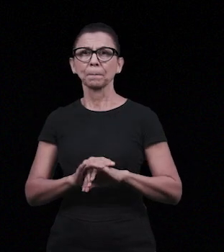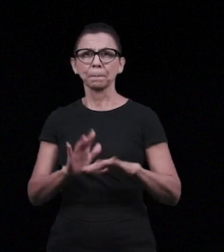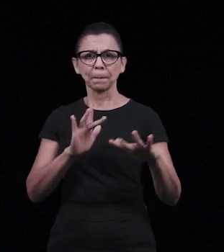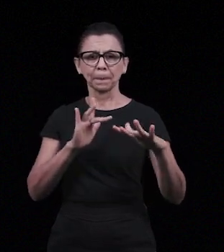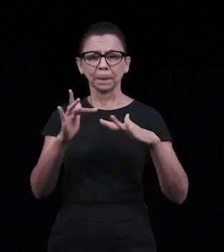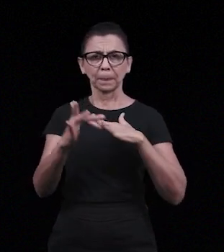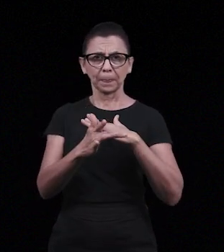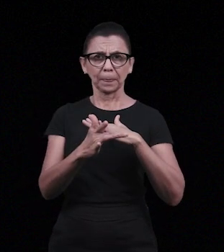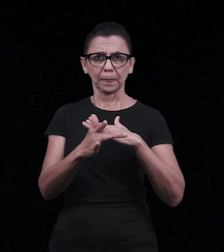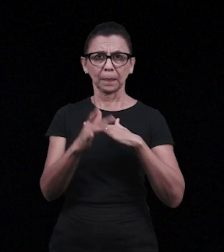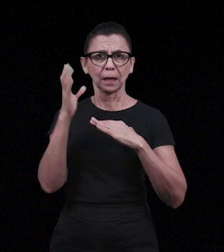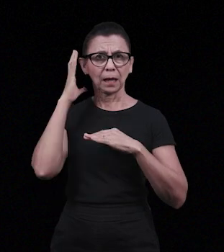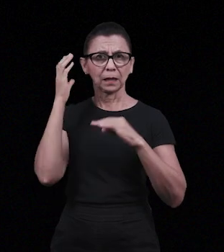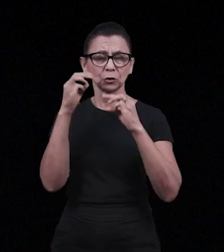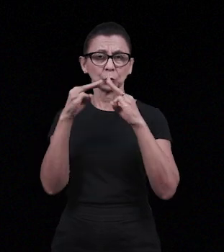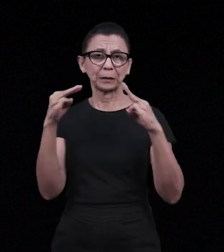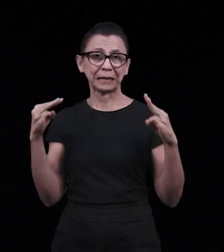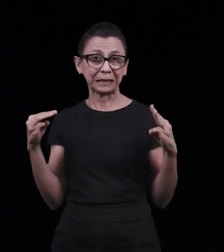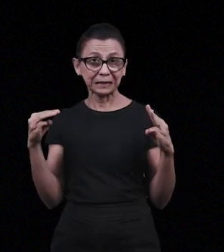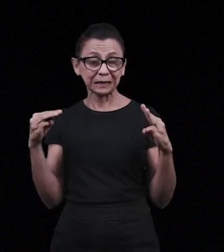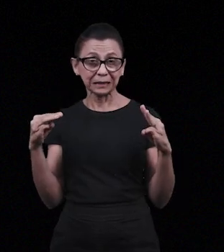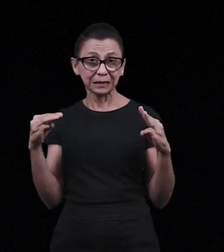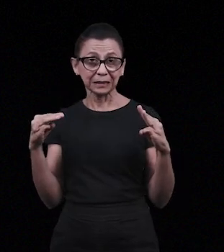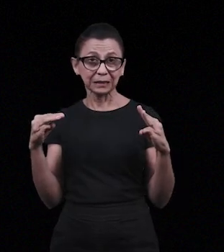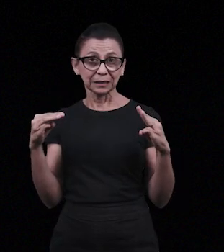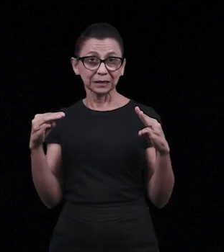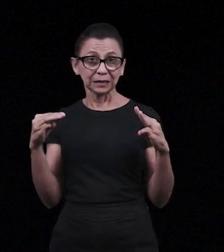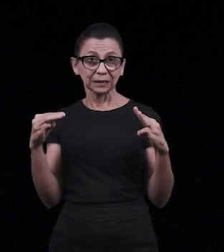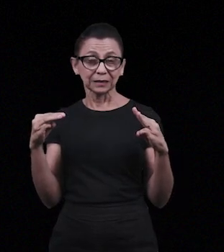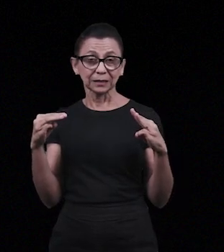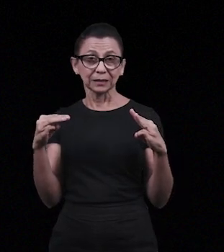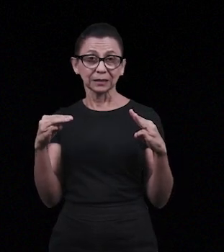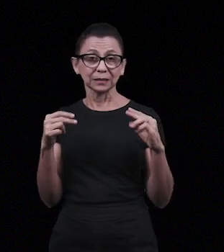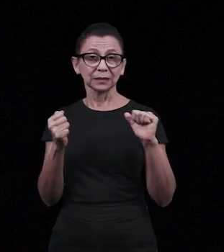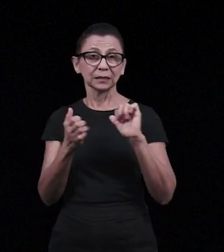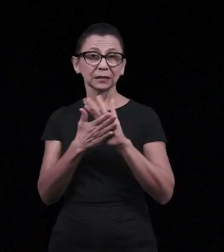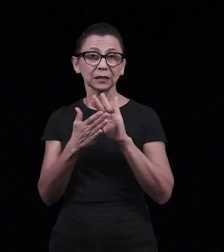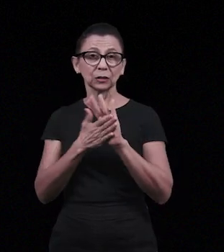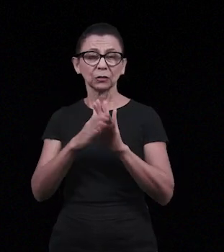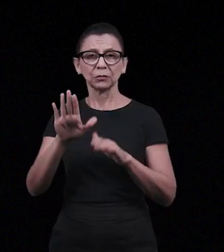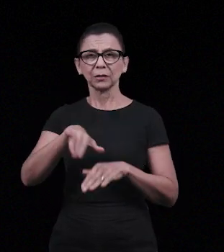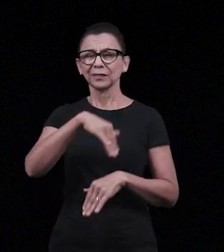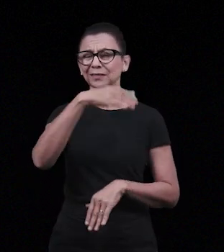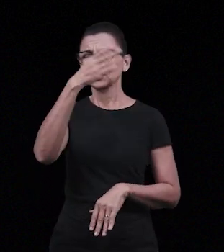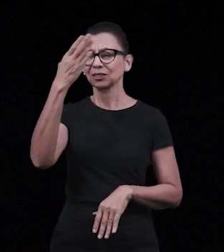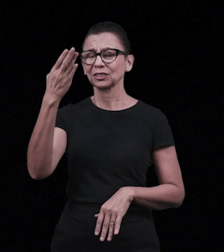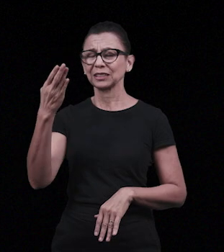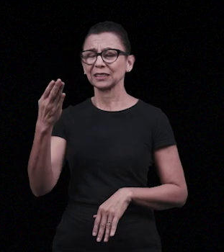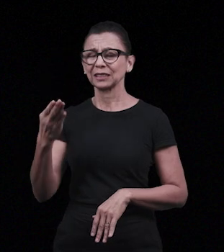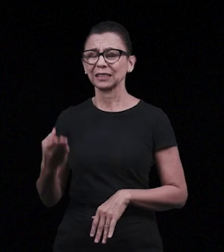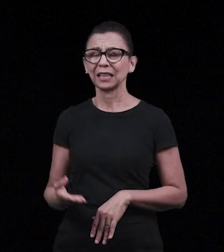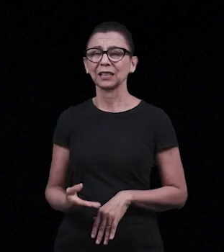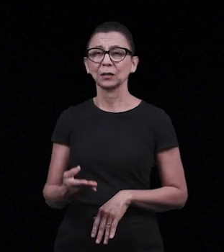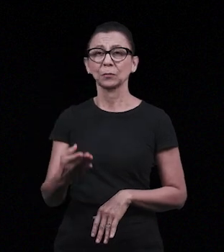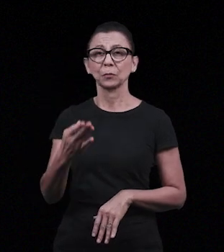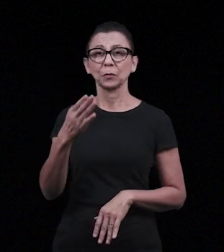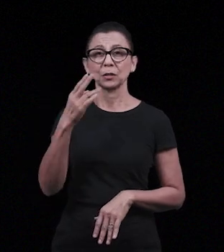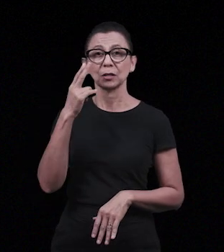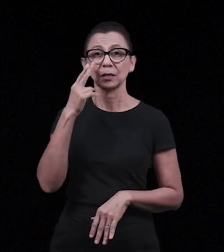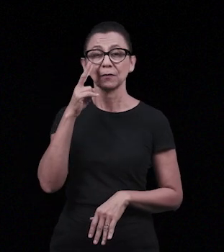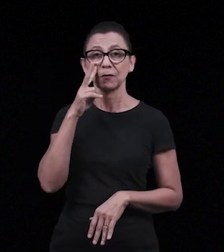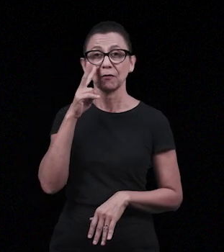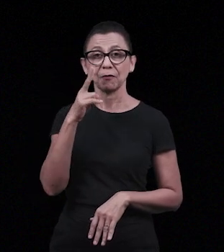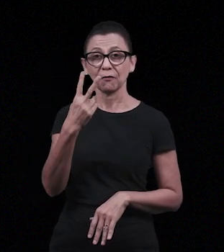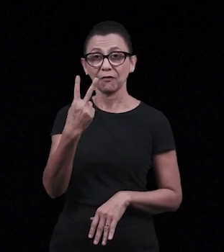«Радио Маганаим» вы можете слушать псалмы и подкасты 24 часа в сутки и делиться линками этих